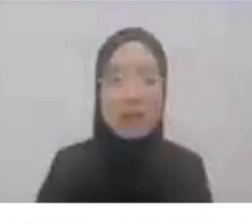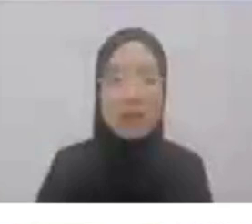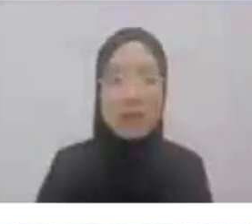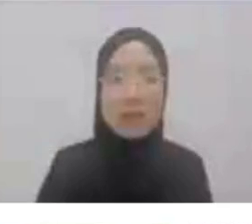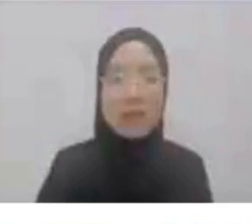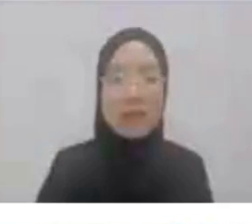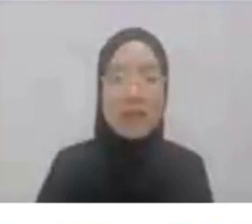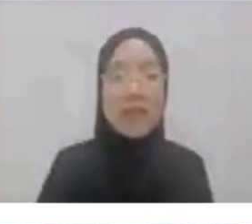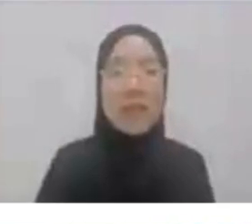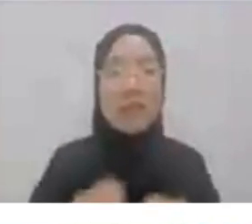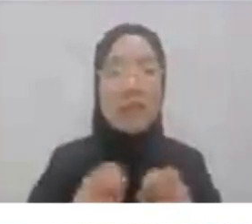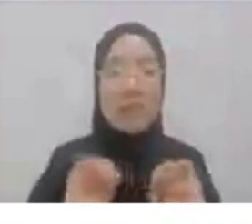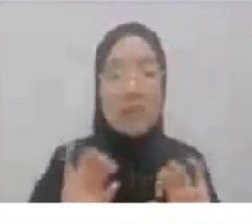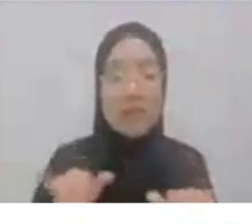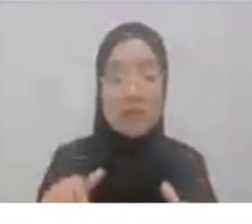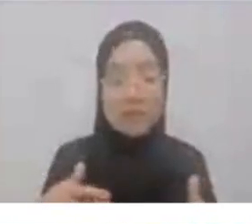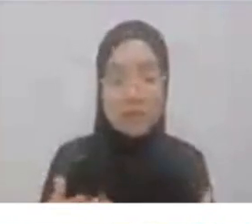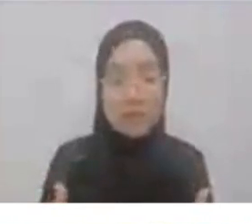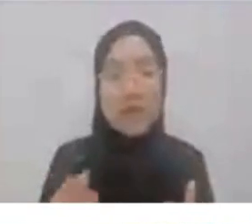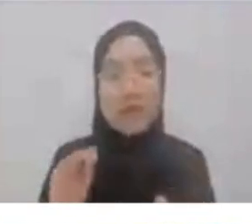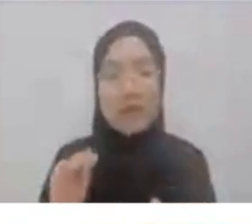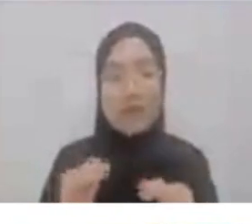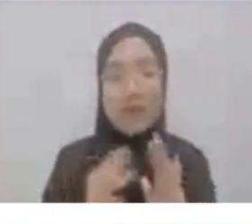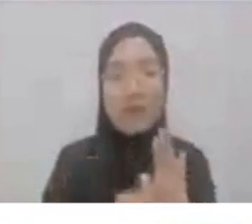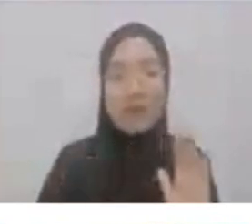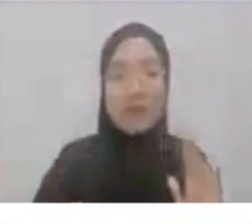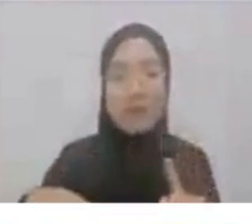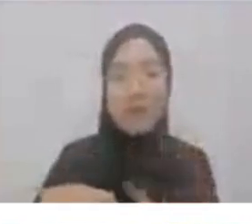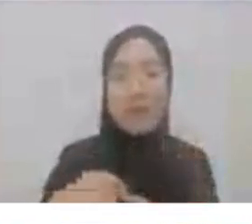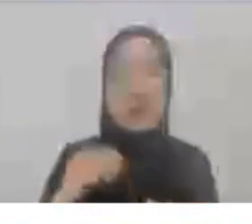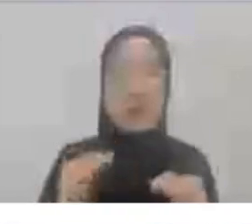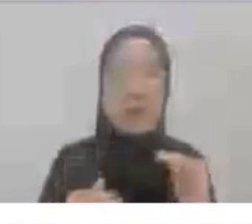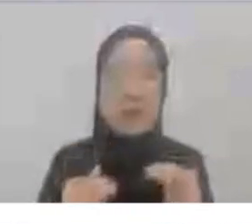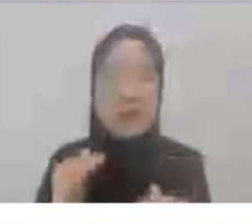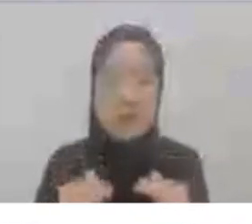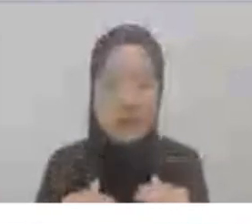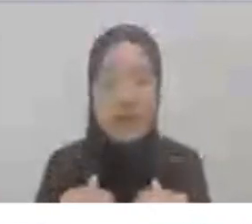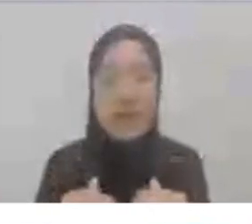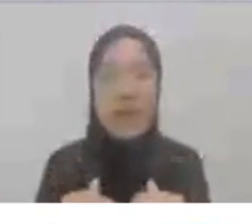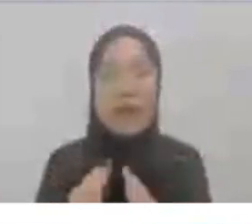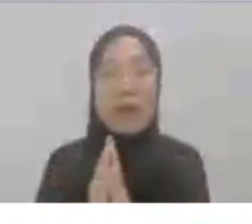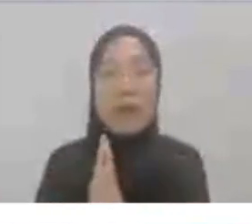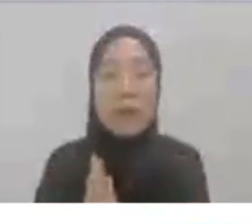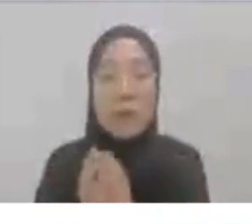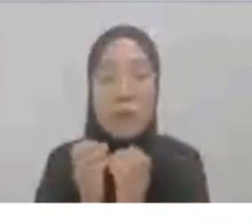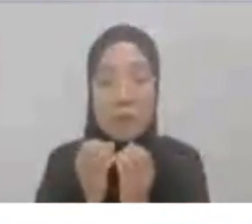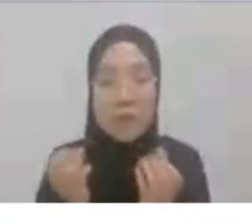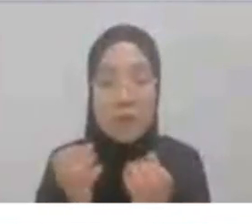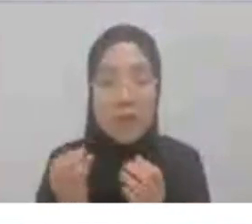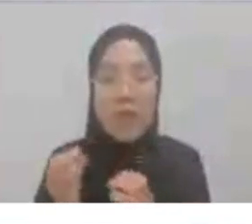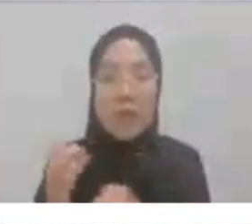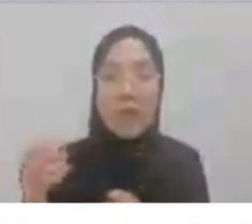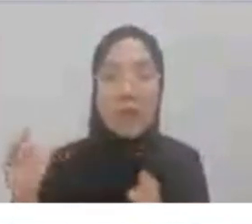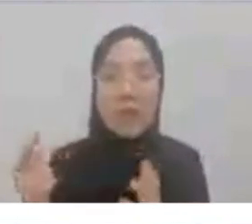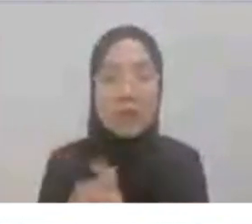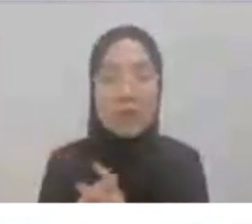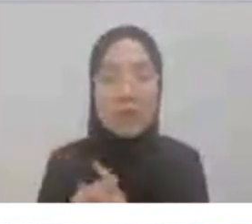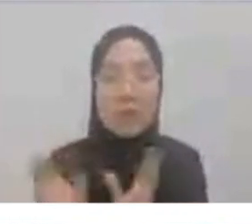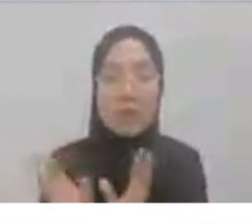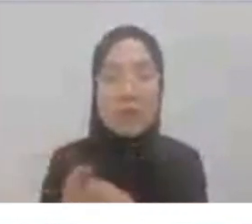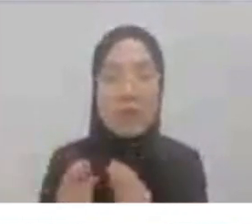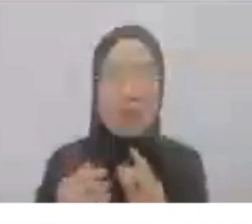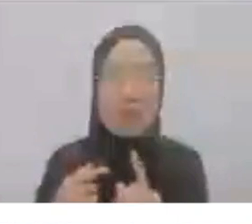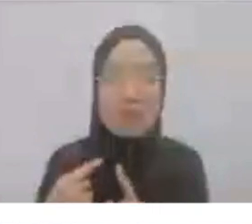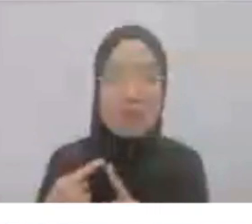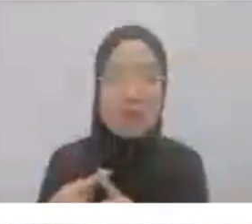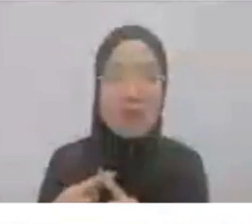mahkam timbangkan masing-masing sebagai berikut bahwa dalil pemohon adalah mengenai adanya pemilihan tambahan sebanyak du orang di TPS 8